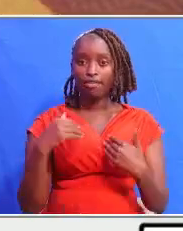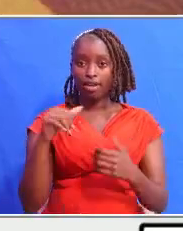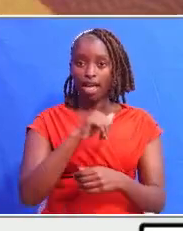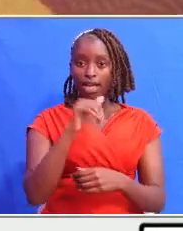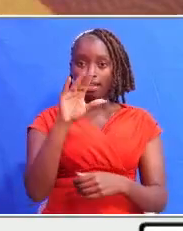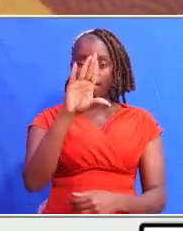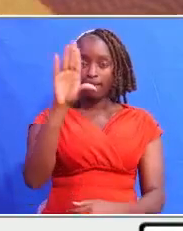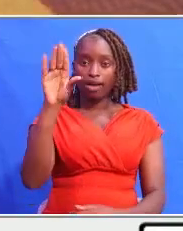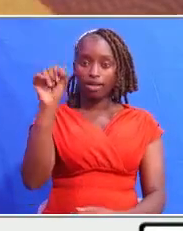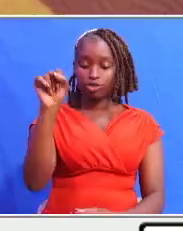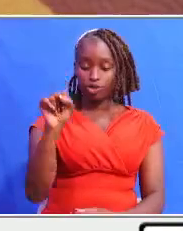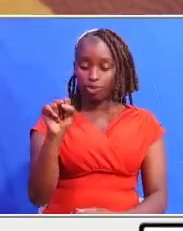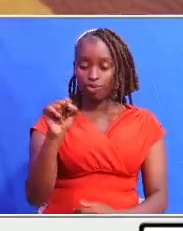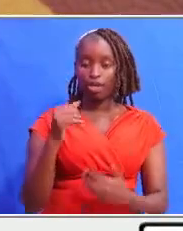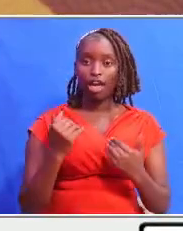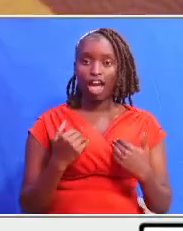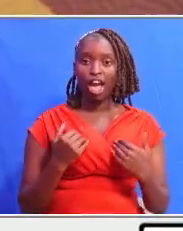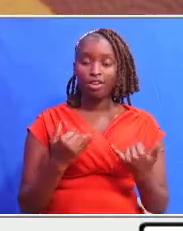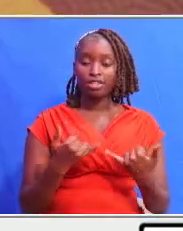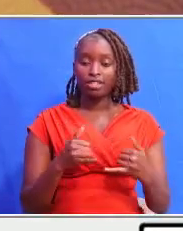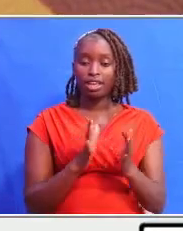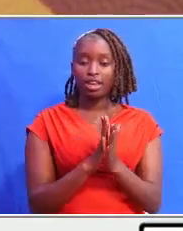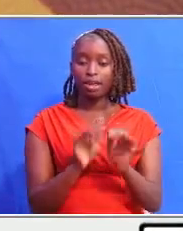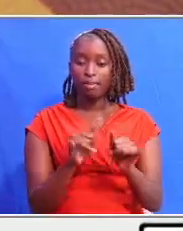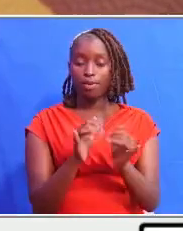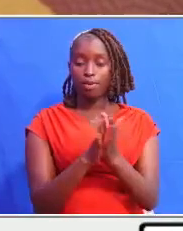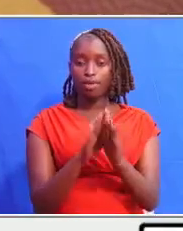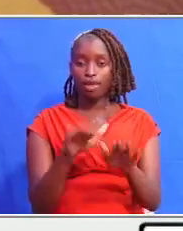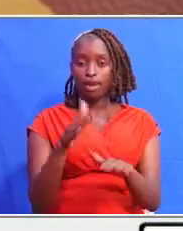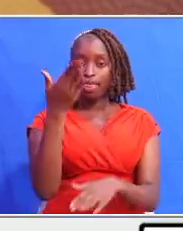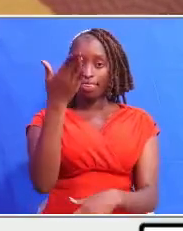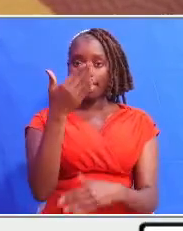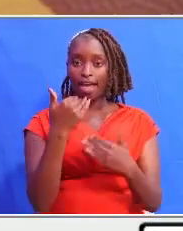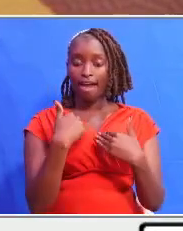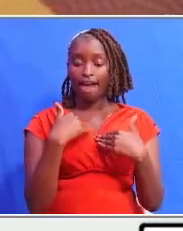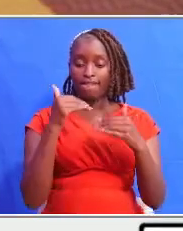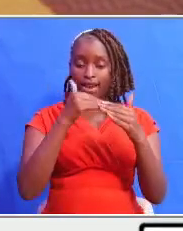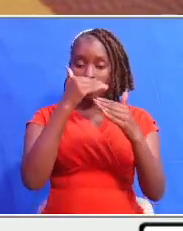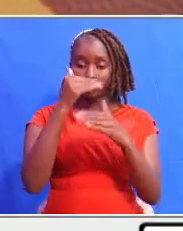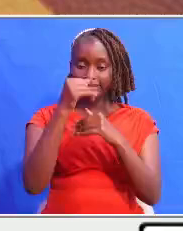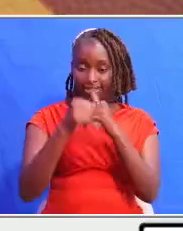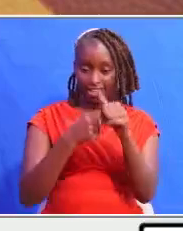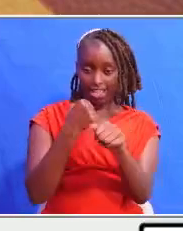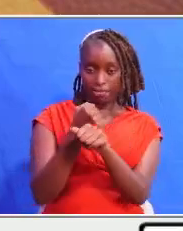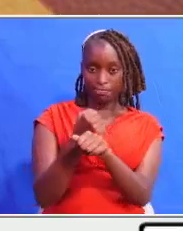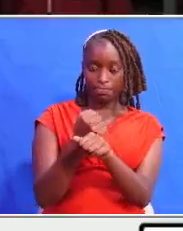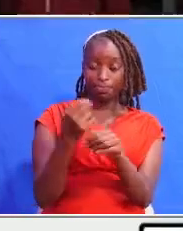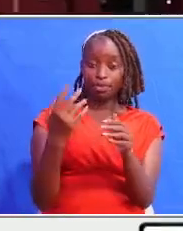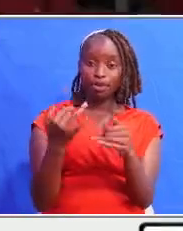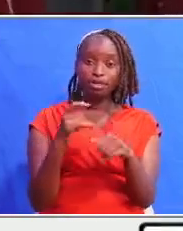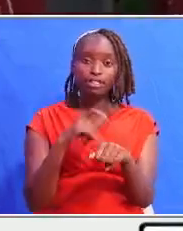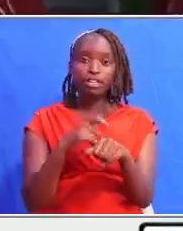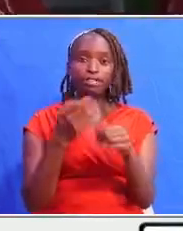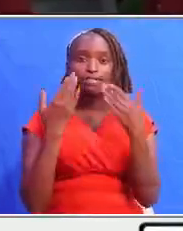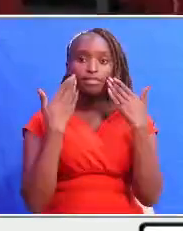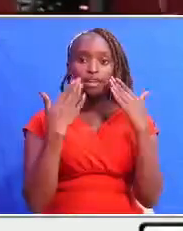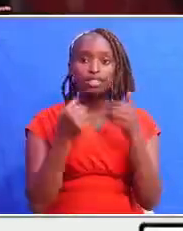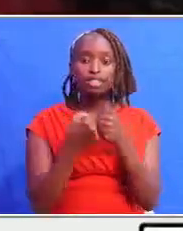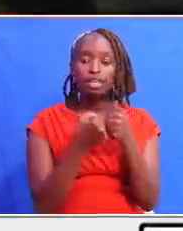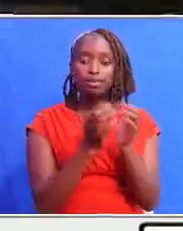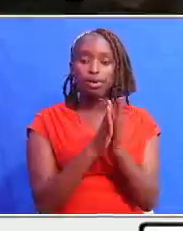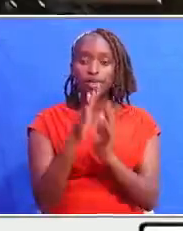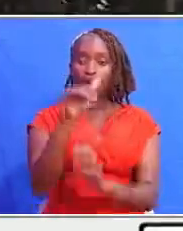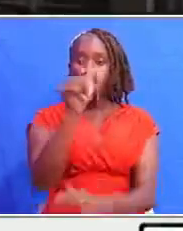Kusini kwenye mchuano wa kufuzu dimba la soka la bara Afrika mwaka ujao. Wakimaliza mchuano huo dhidi ya Zimbabwe,